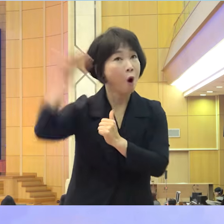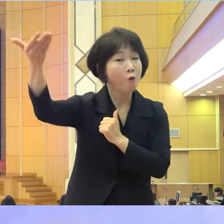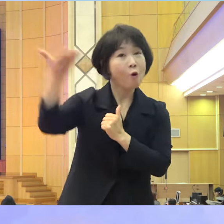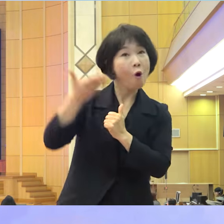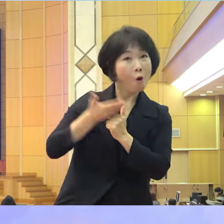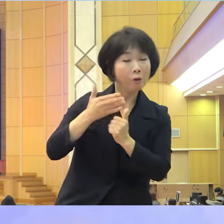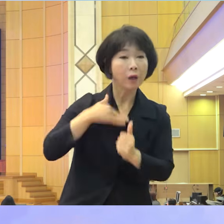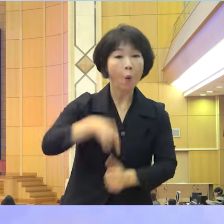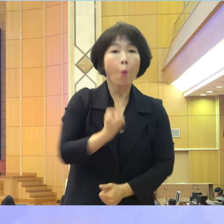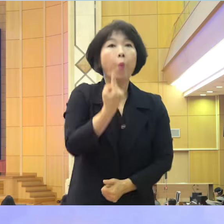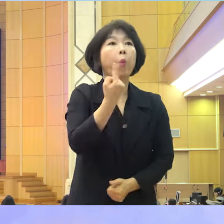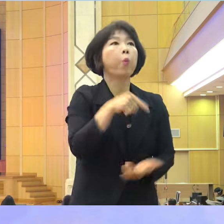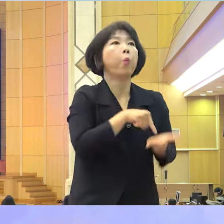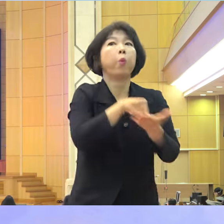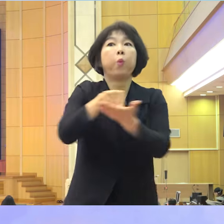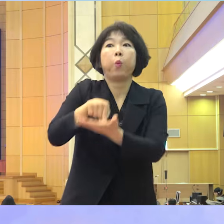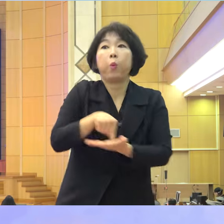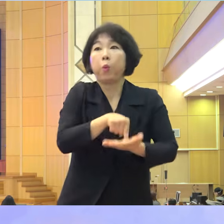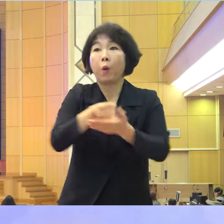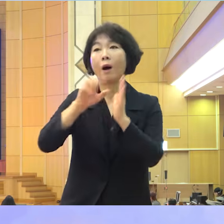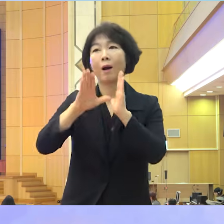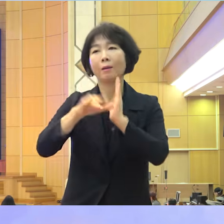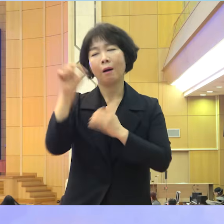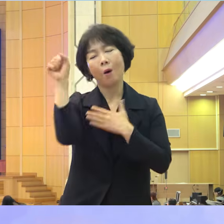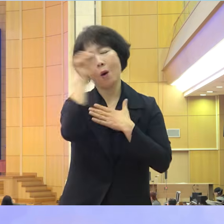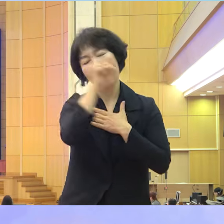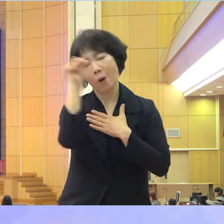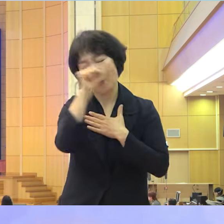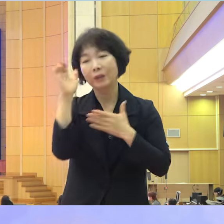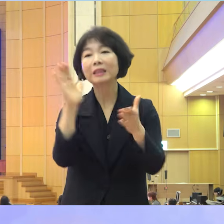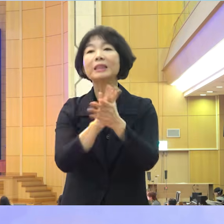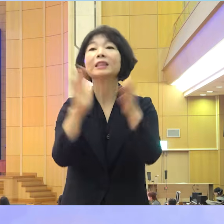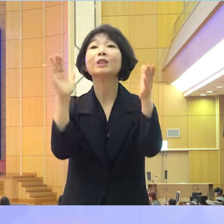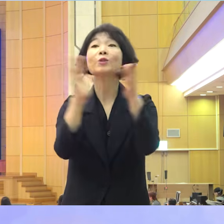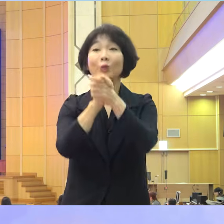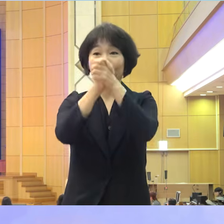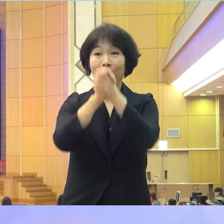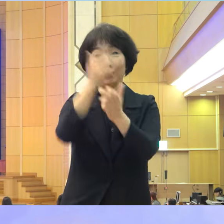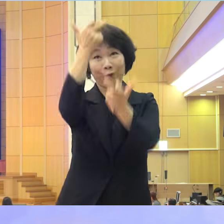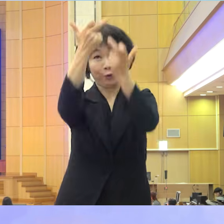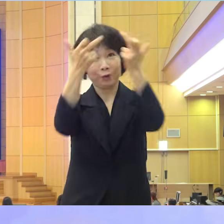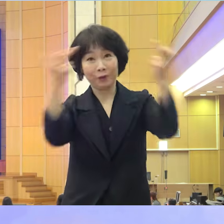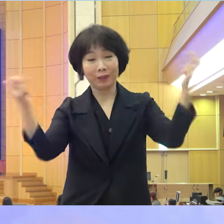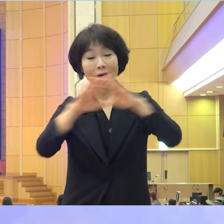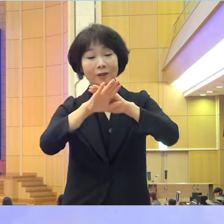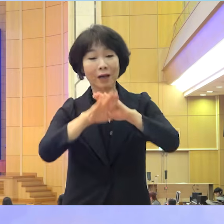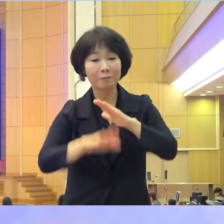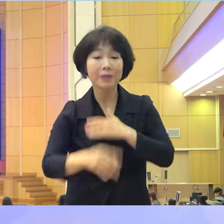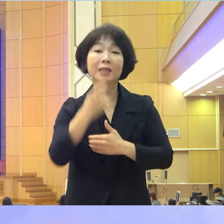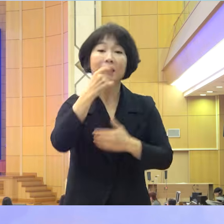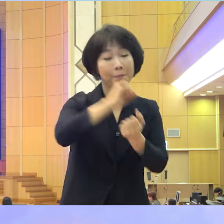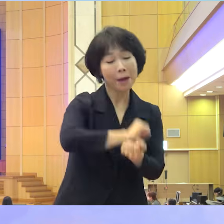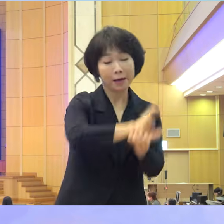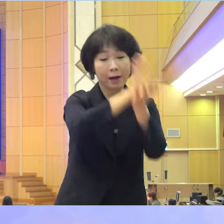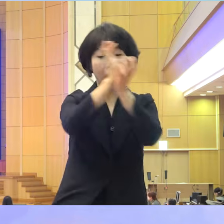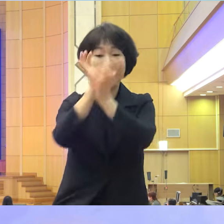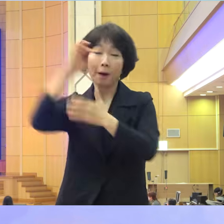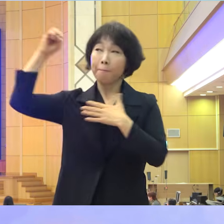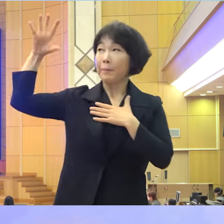되시며 나 외로울 때 좋은 친구라. 주는 저 산